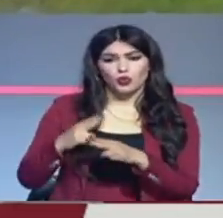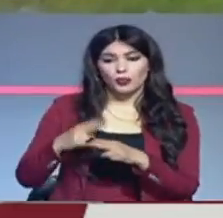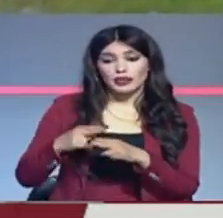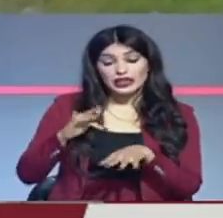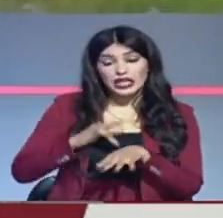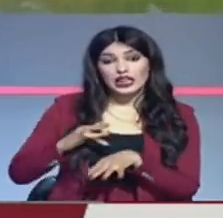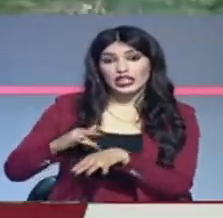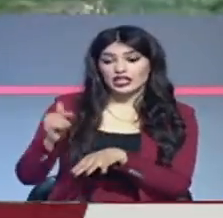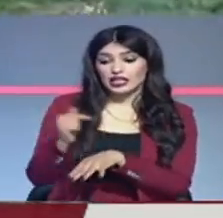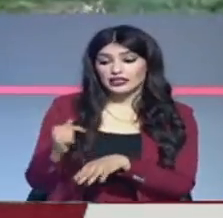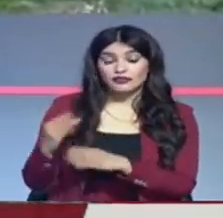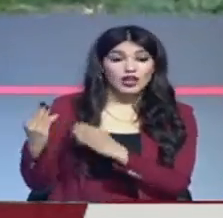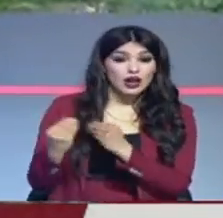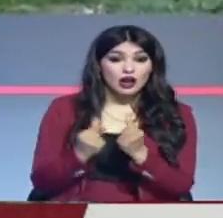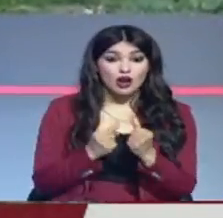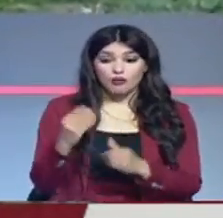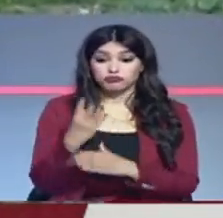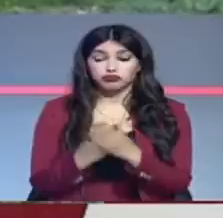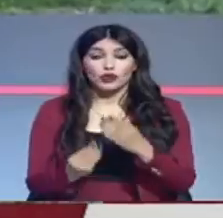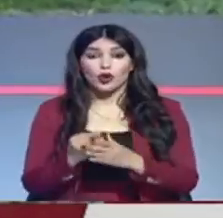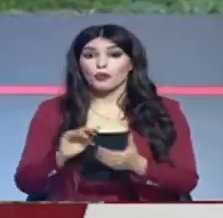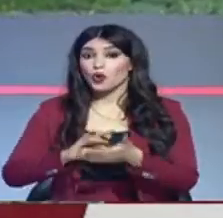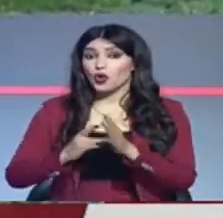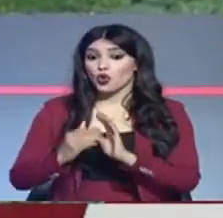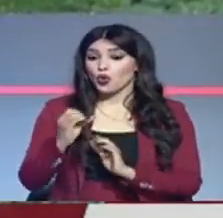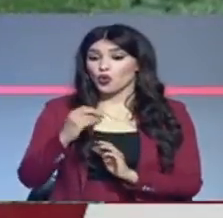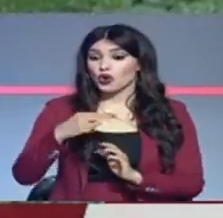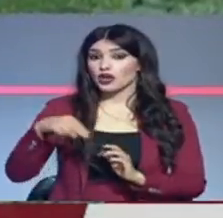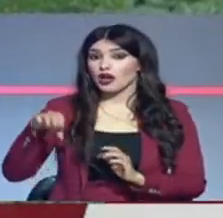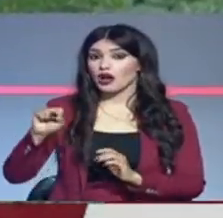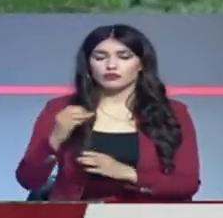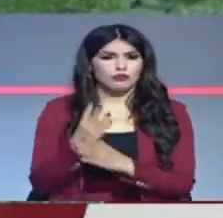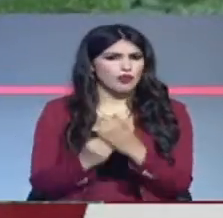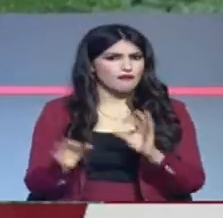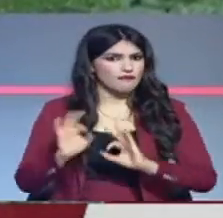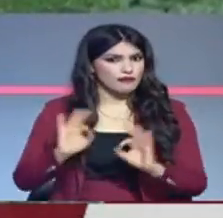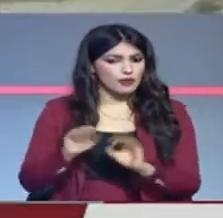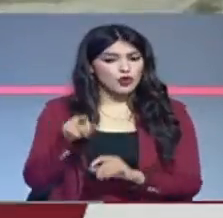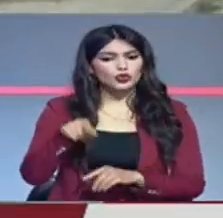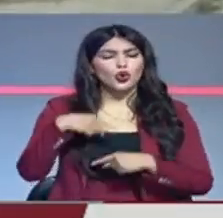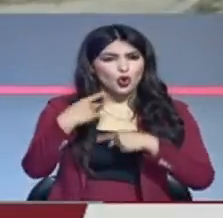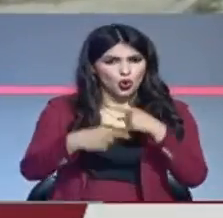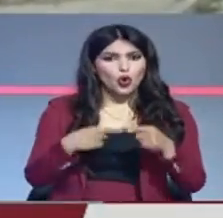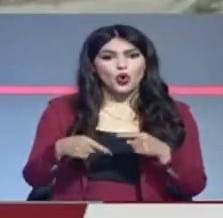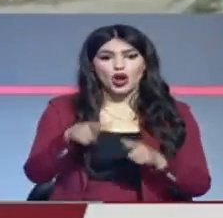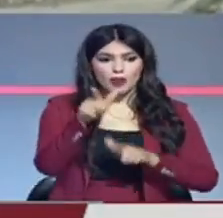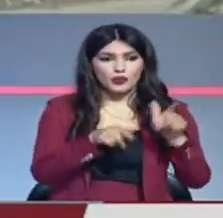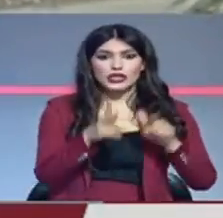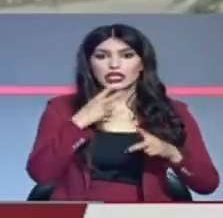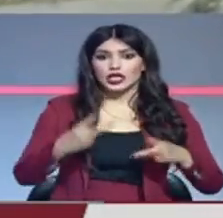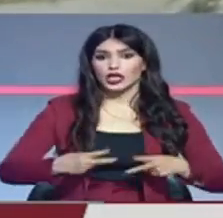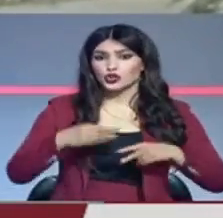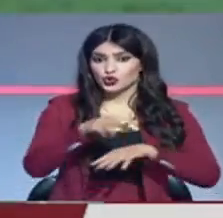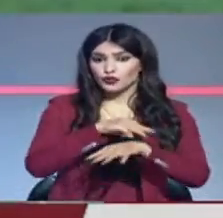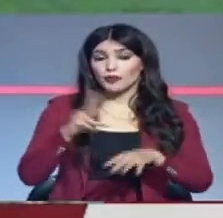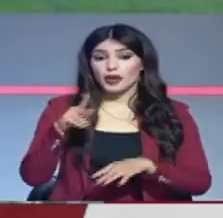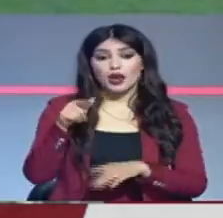البيئي الى جانب غياب كل قنوات التطهير رغم المطالبه المستمره من الاهالي